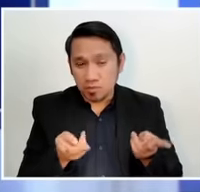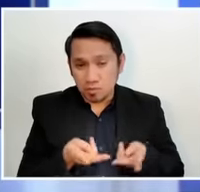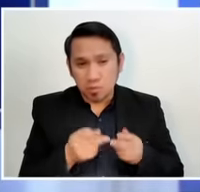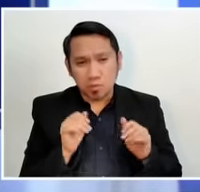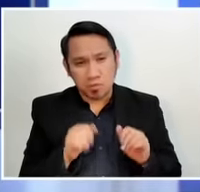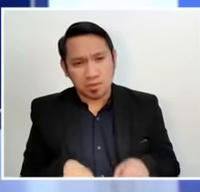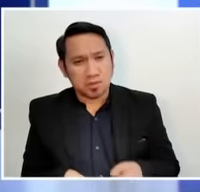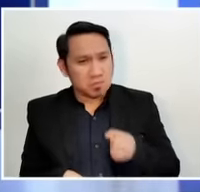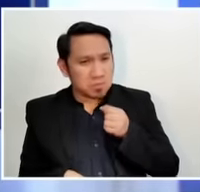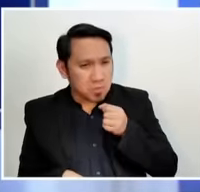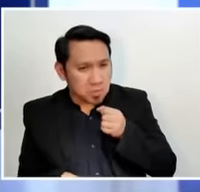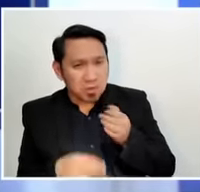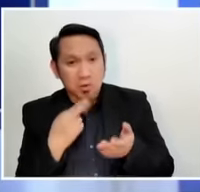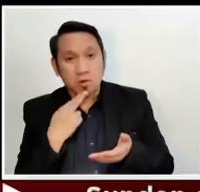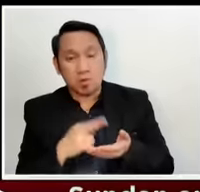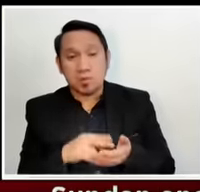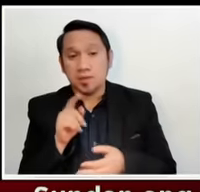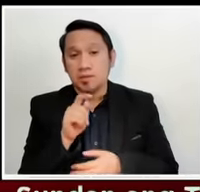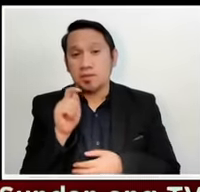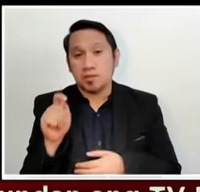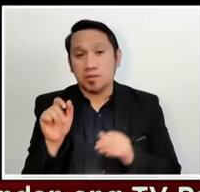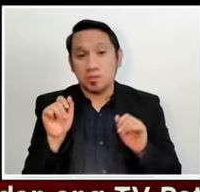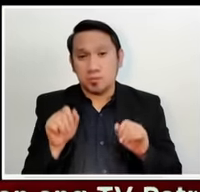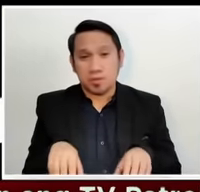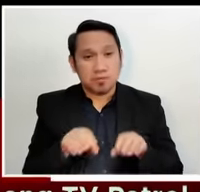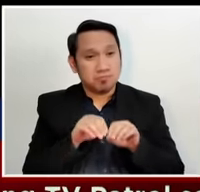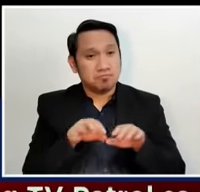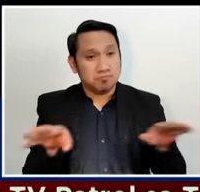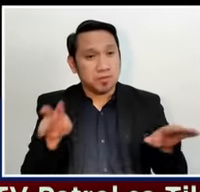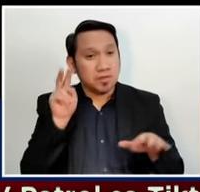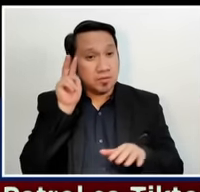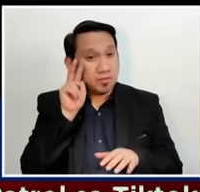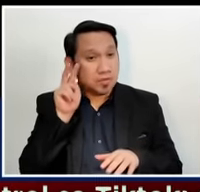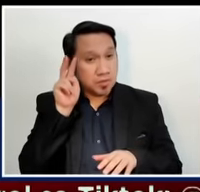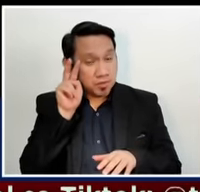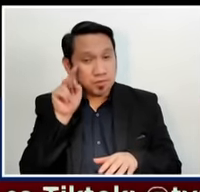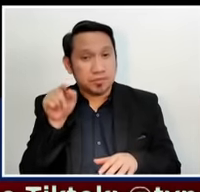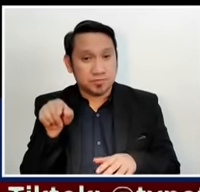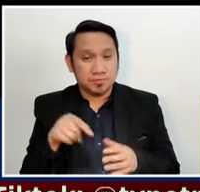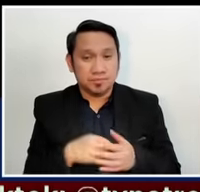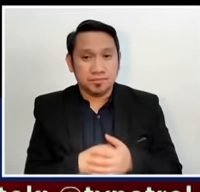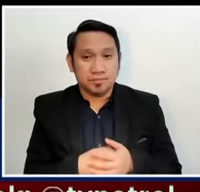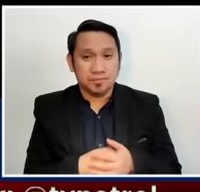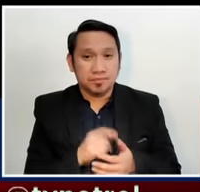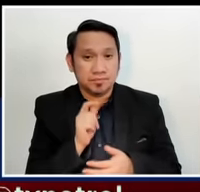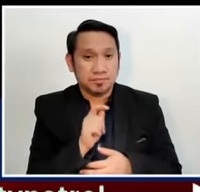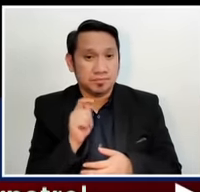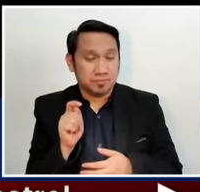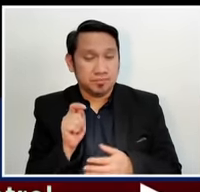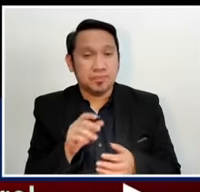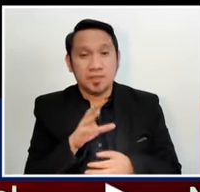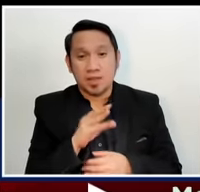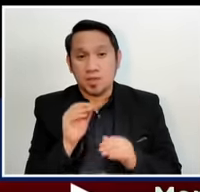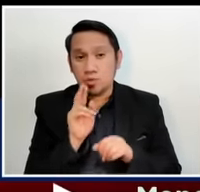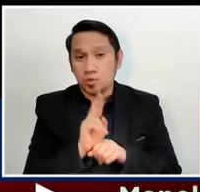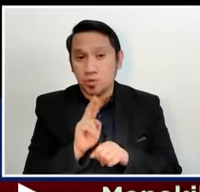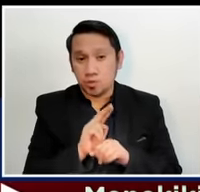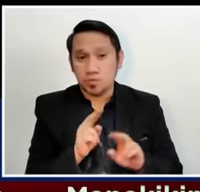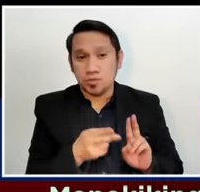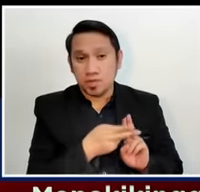TikTok. I-duet lawang po ang mga video namin ni Nakabayan at Henry sa TV Patrol Official TikTok account at gumamit ng